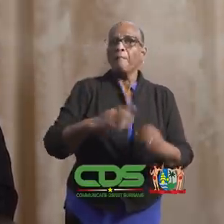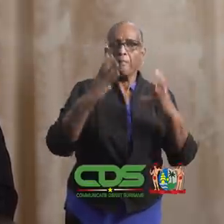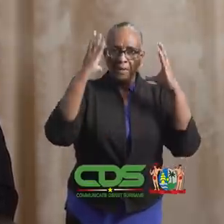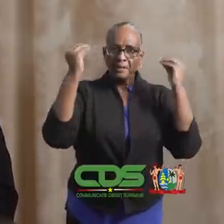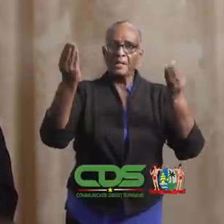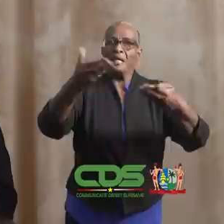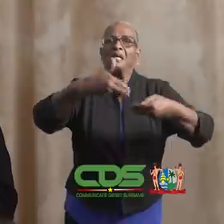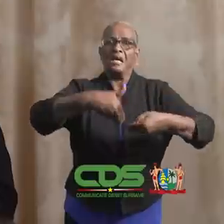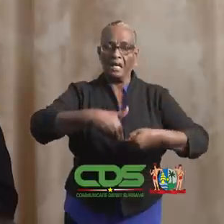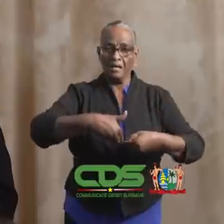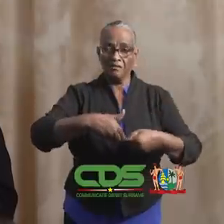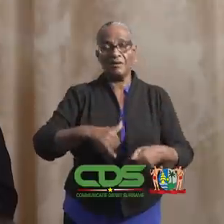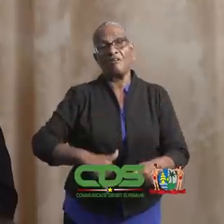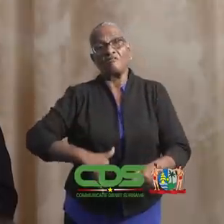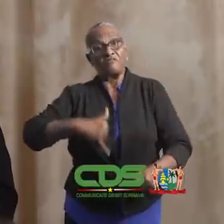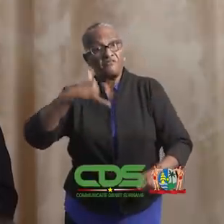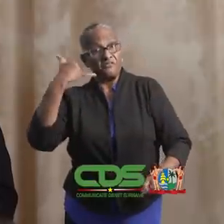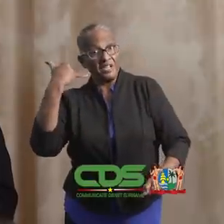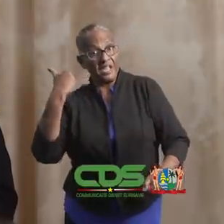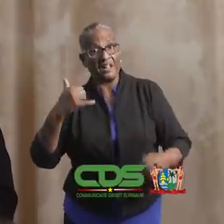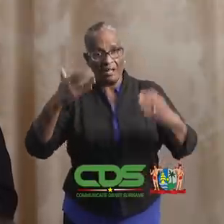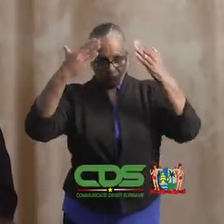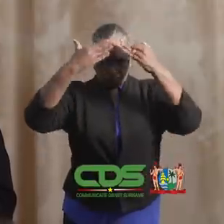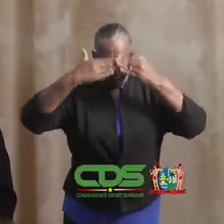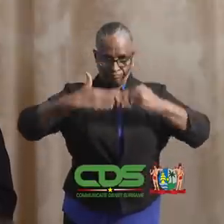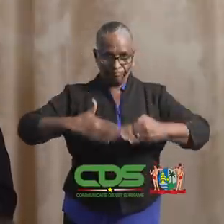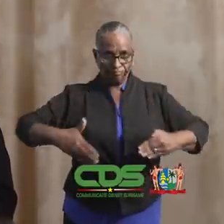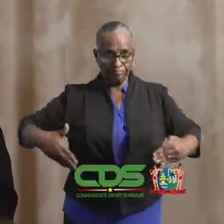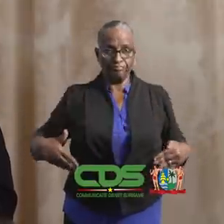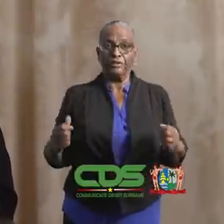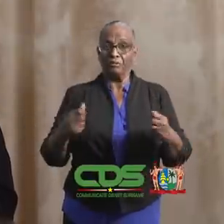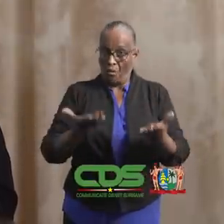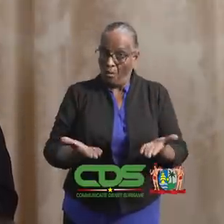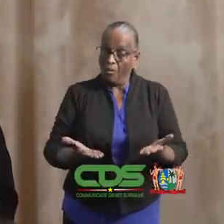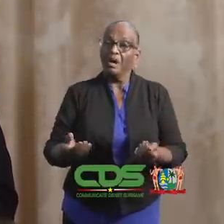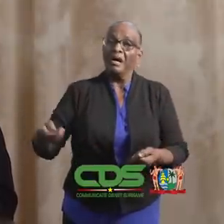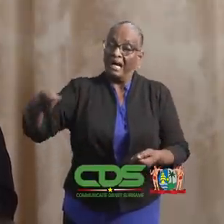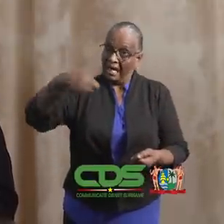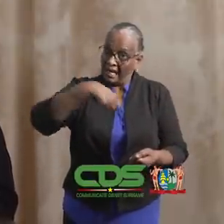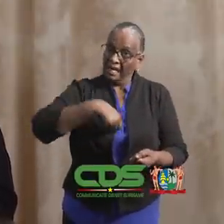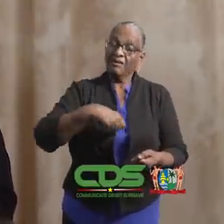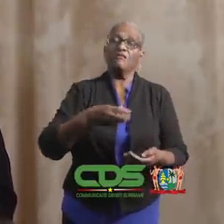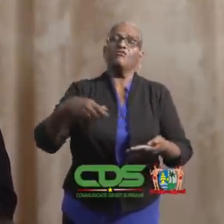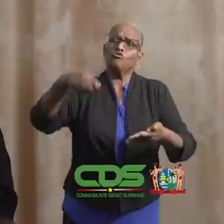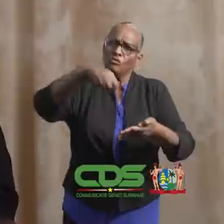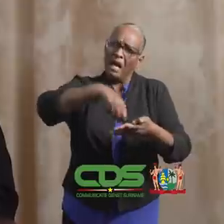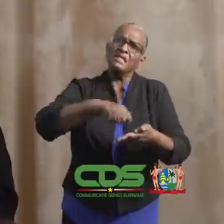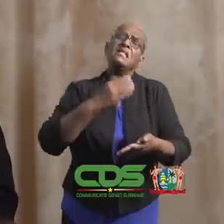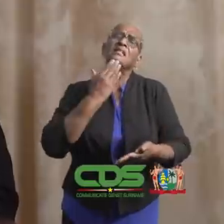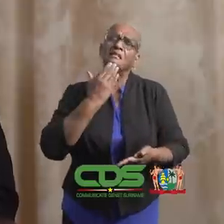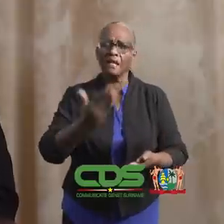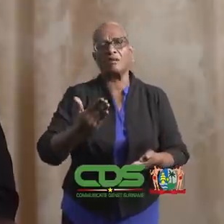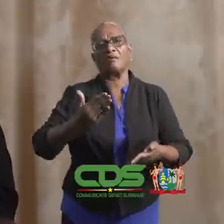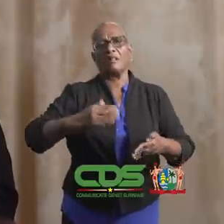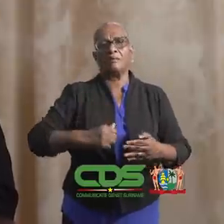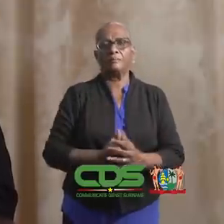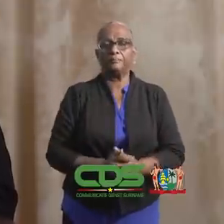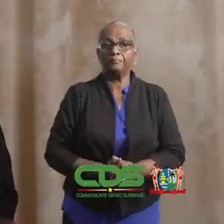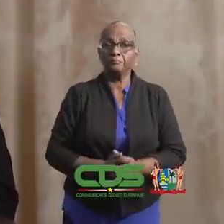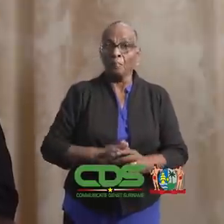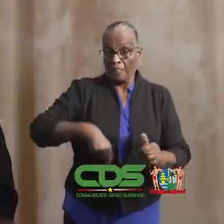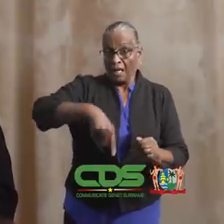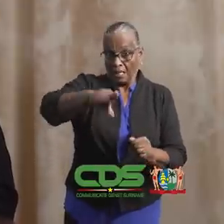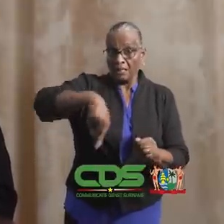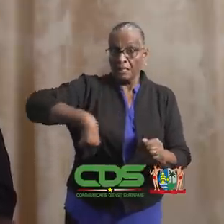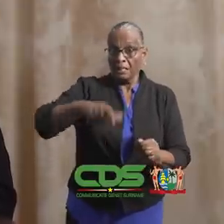Tevens ook een enorme hoeveelheid aan PPE. Nogmaals onze dank voor deze ondersteuning. De